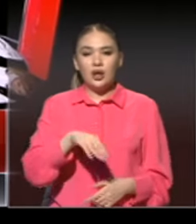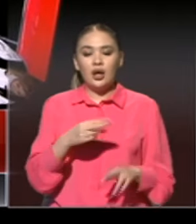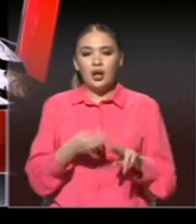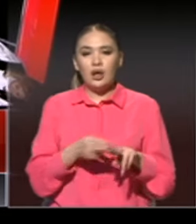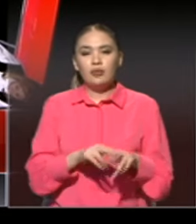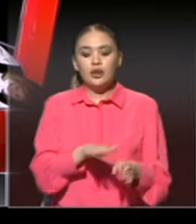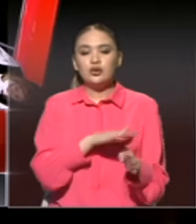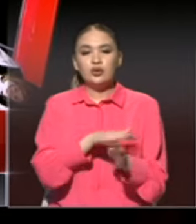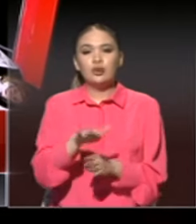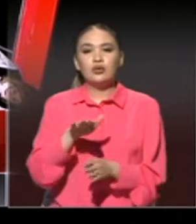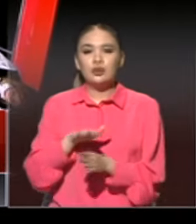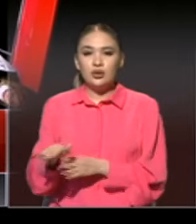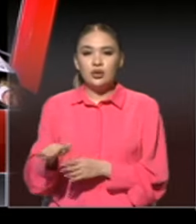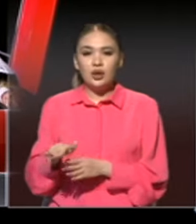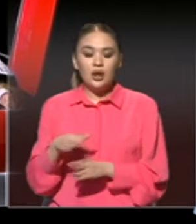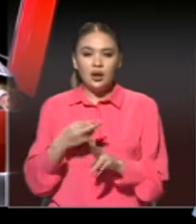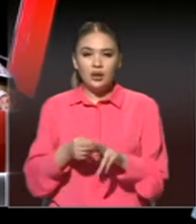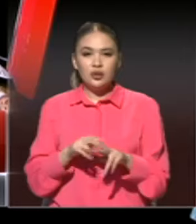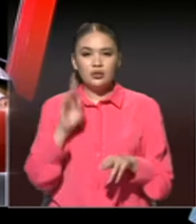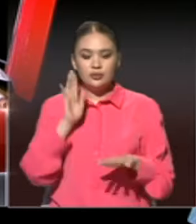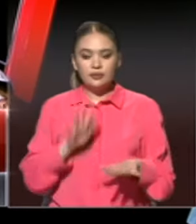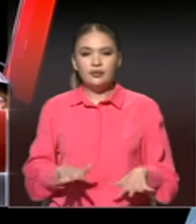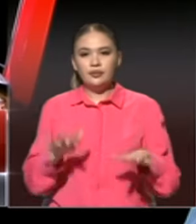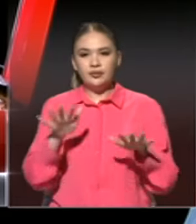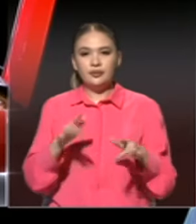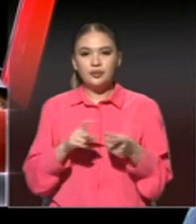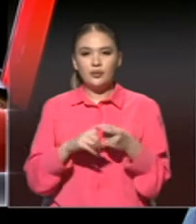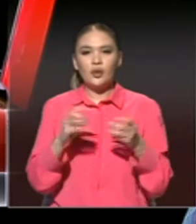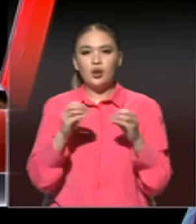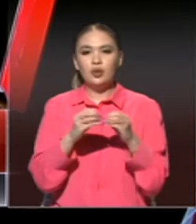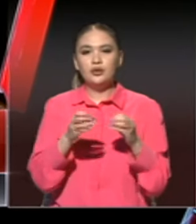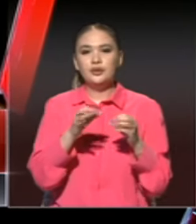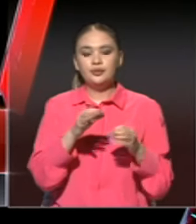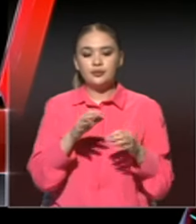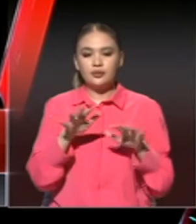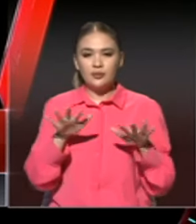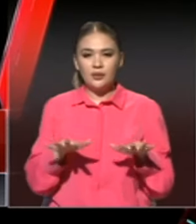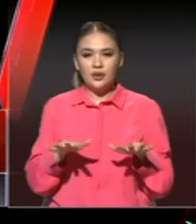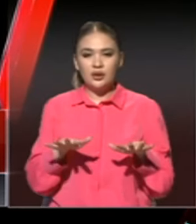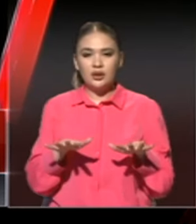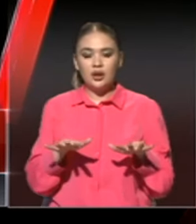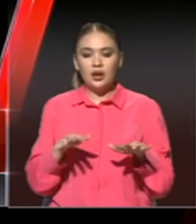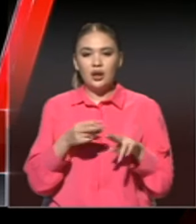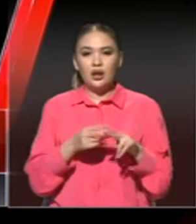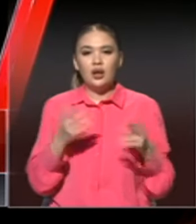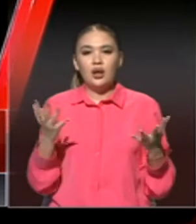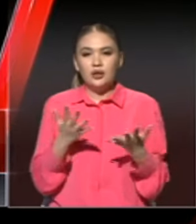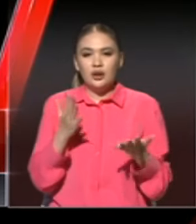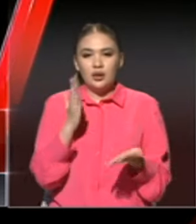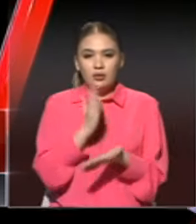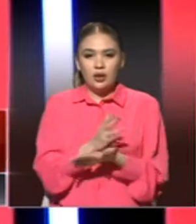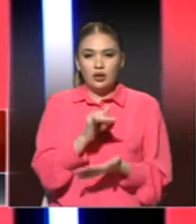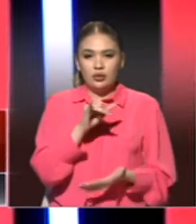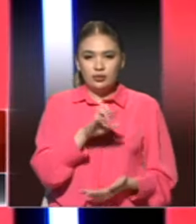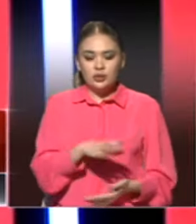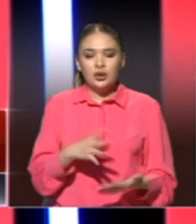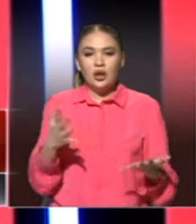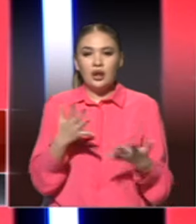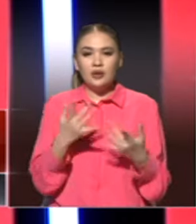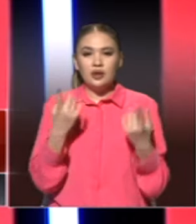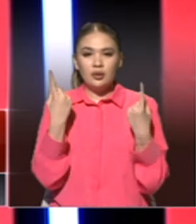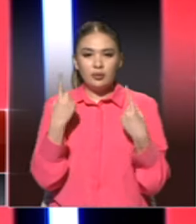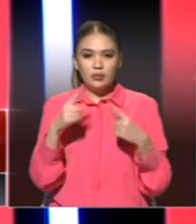толықтырып өтсеңіз, жаңағы су тасқыны болған 10 аймақтың қай қайсысында қазір мысалға ұбт жүргізіліп жатыр. Одан кейін ерекшеліктері осы